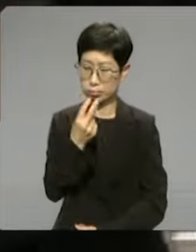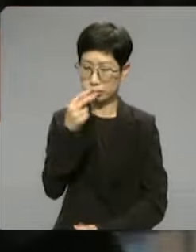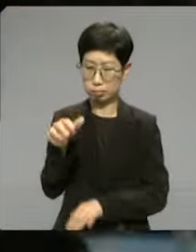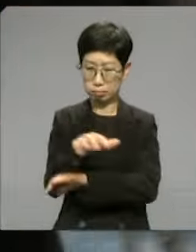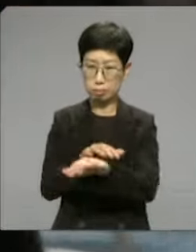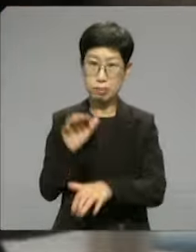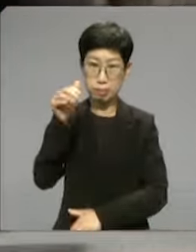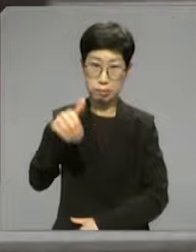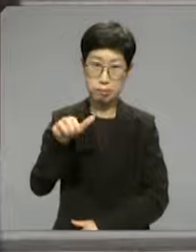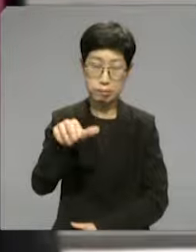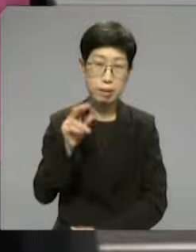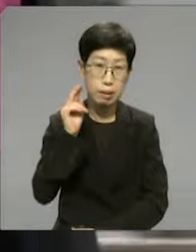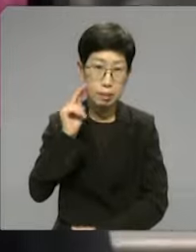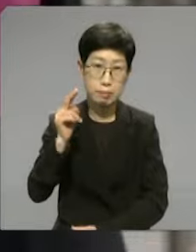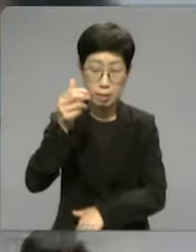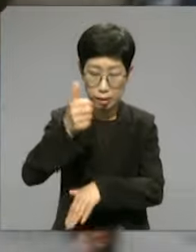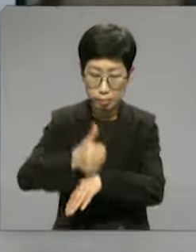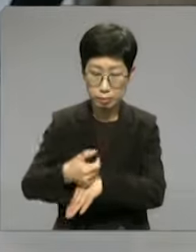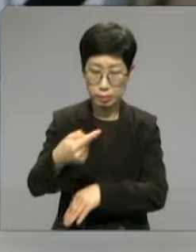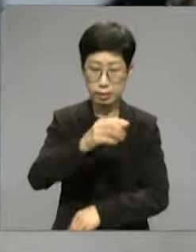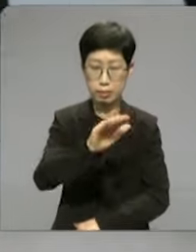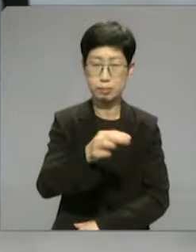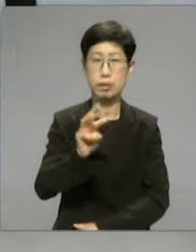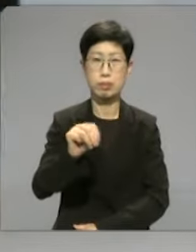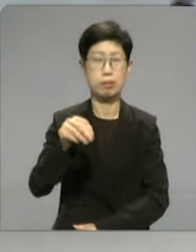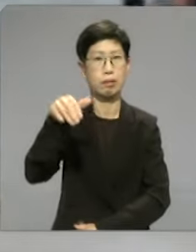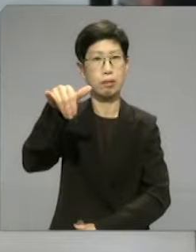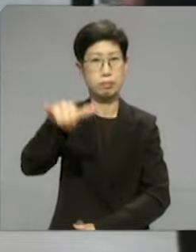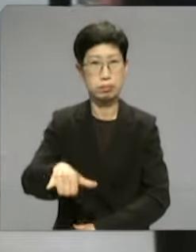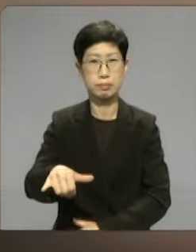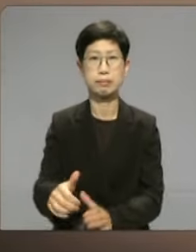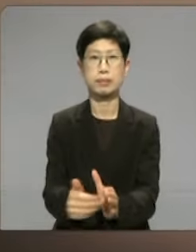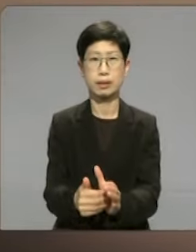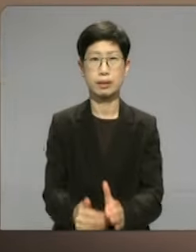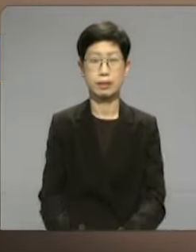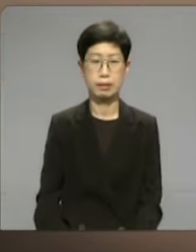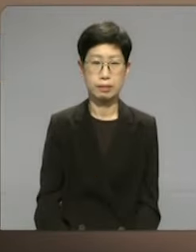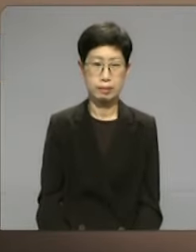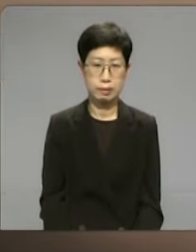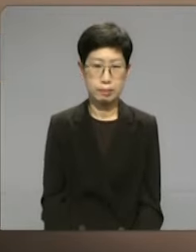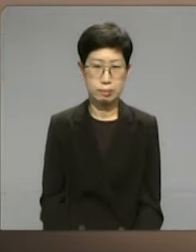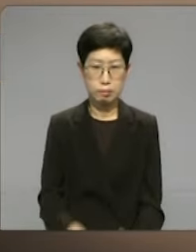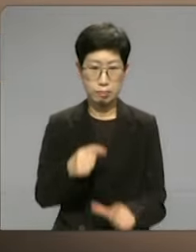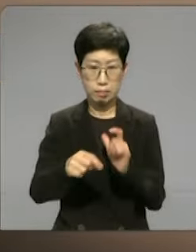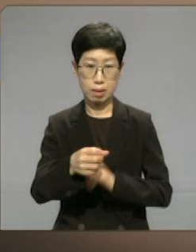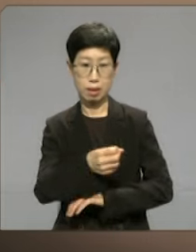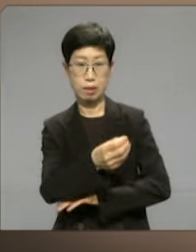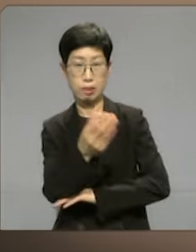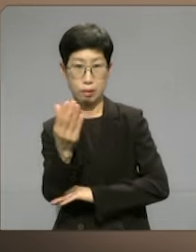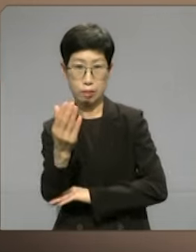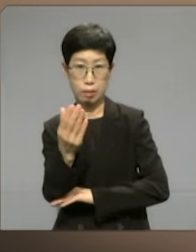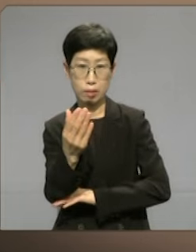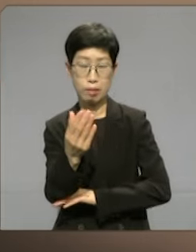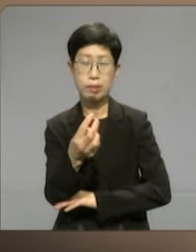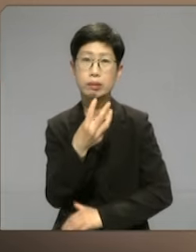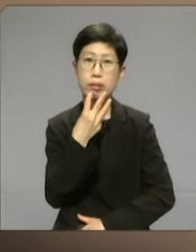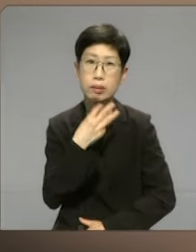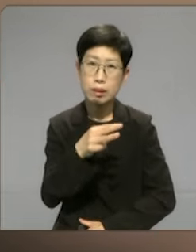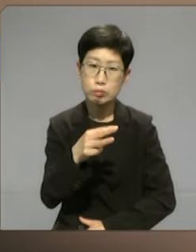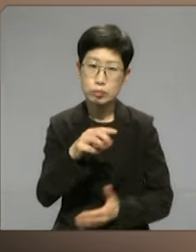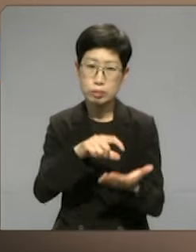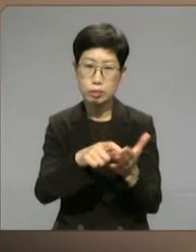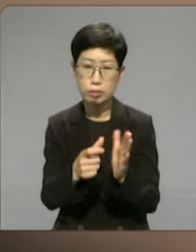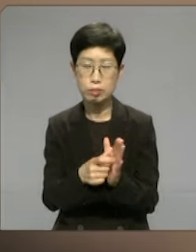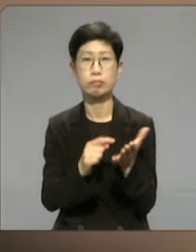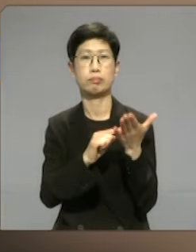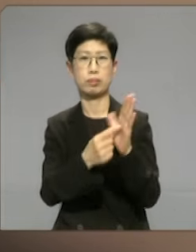심해지면서 무려 1,900m 가까이 수직 낙하한 겁니다. Contrary to what some reporting has